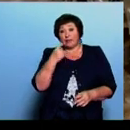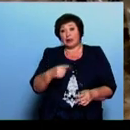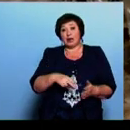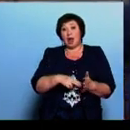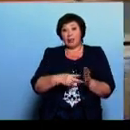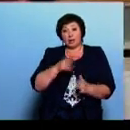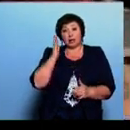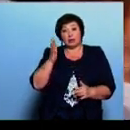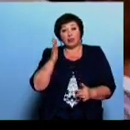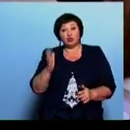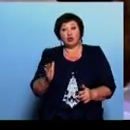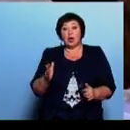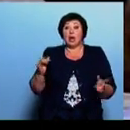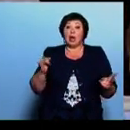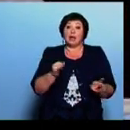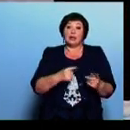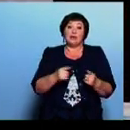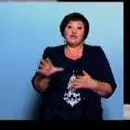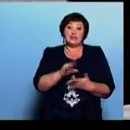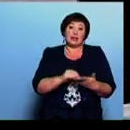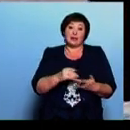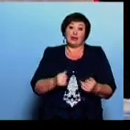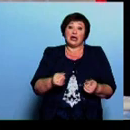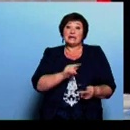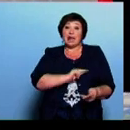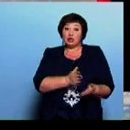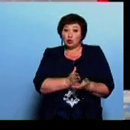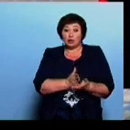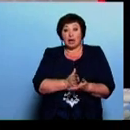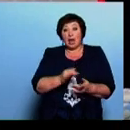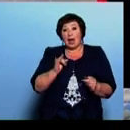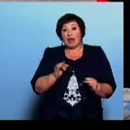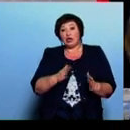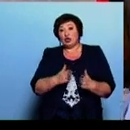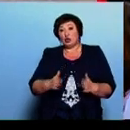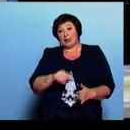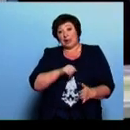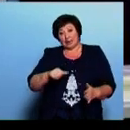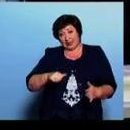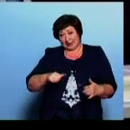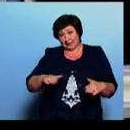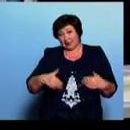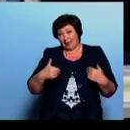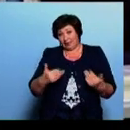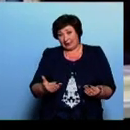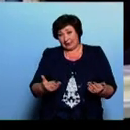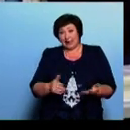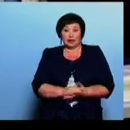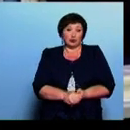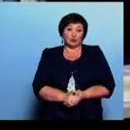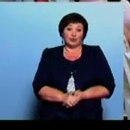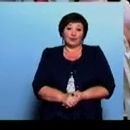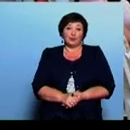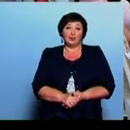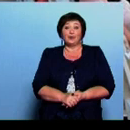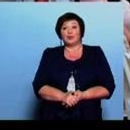будущее, но время на поздравления нашлось. Сотрудники Дома дружбы не только получили награды, но и сами были щедры на благодарности. Оксана Худякова, Максим